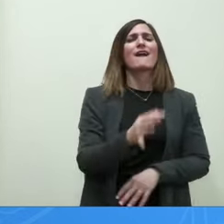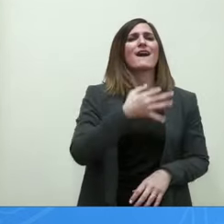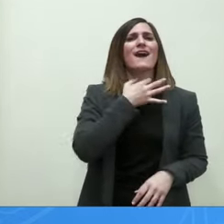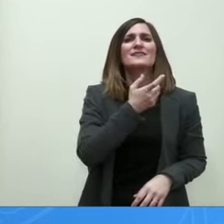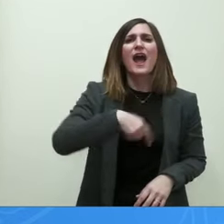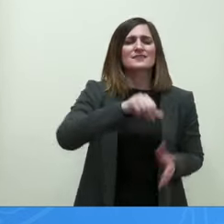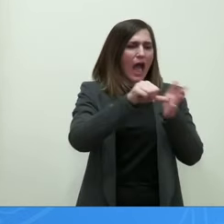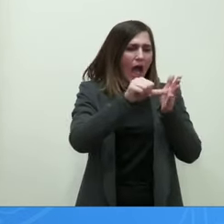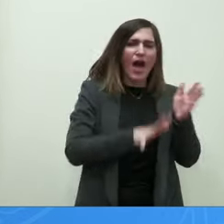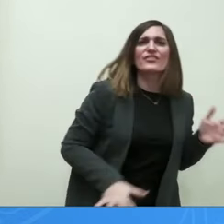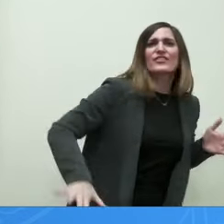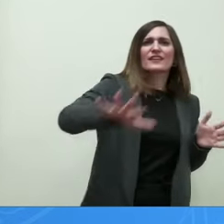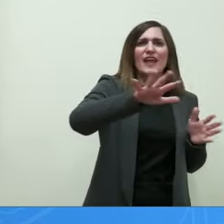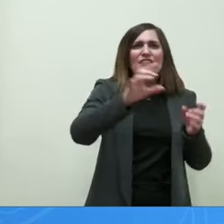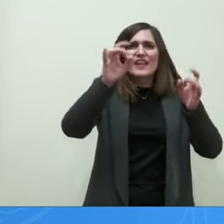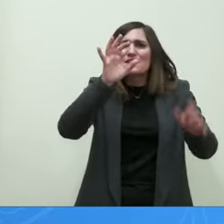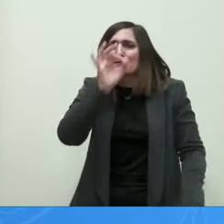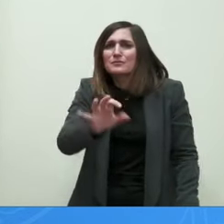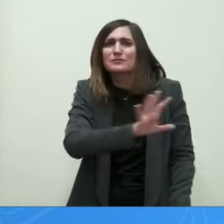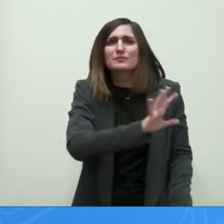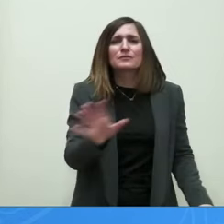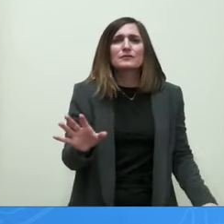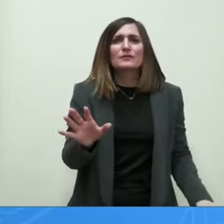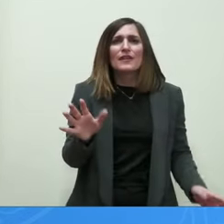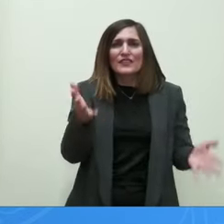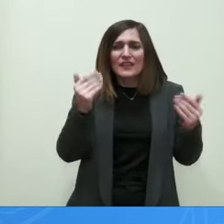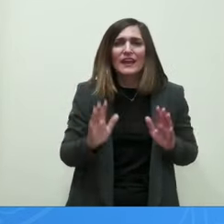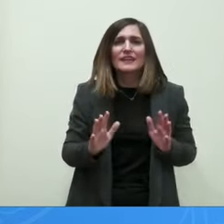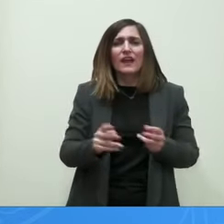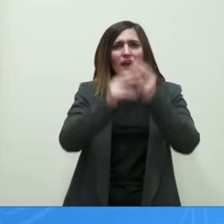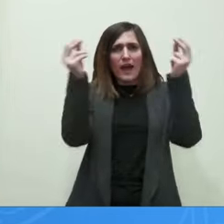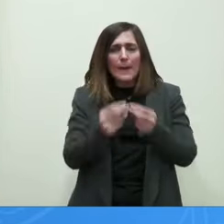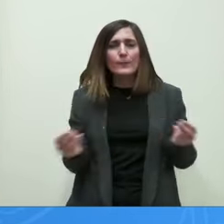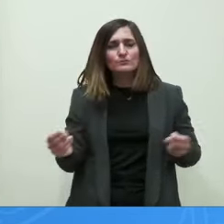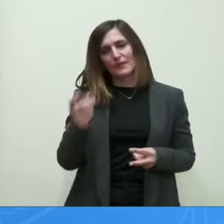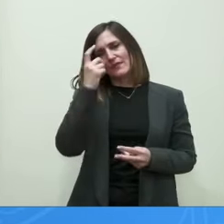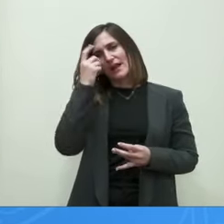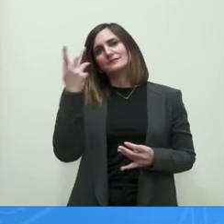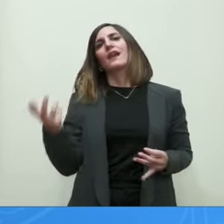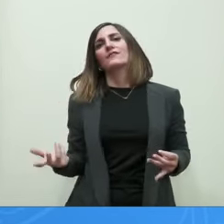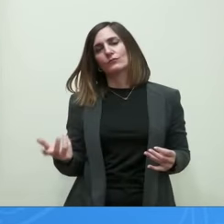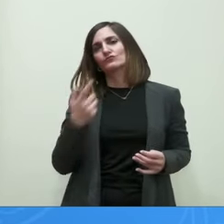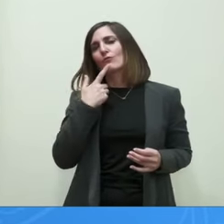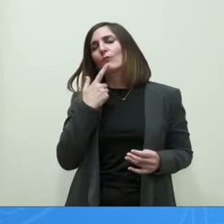ολόκληρες της Αθήνας που δεν έχουν όμβριο, αγωγούς όμβριων, θα δούμε και αυτά τα οποία